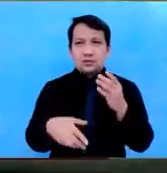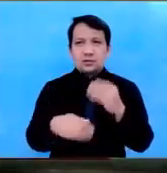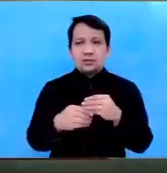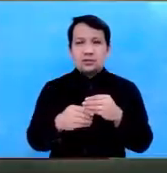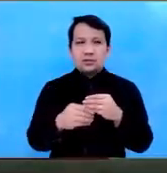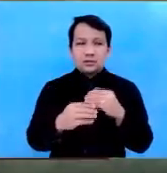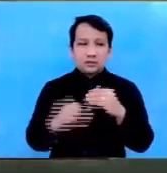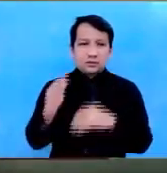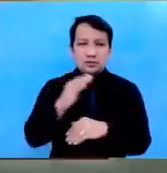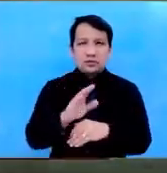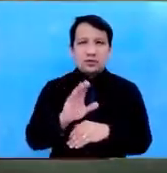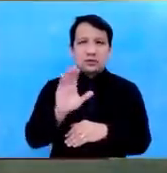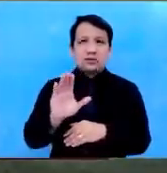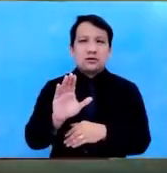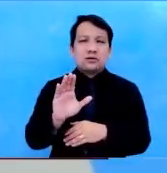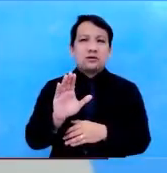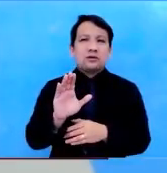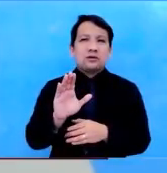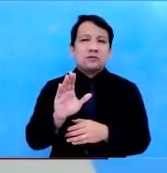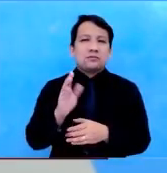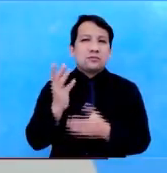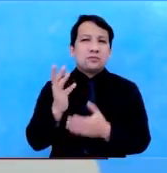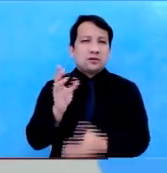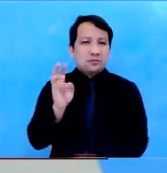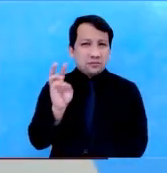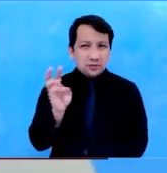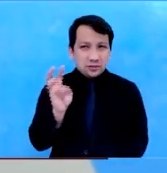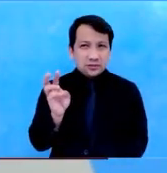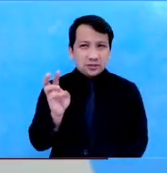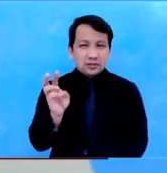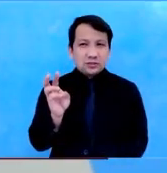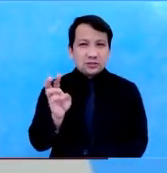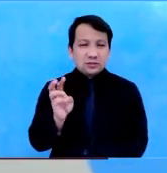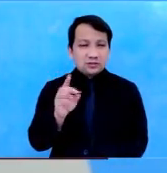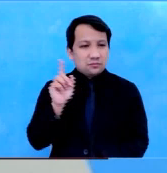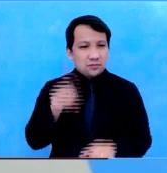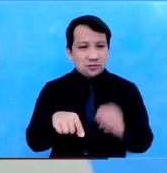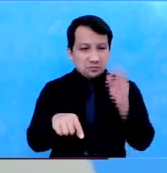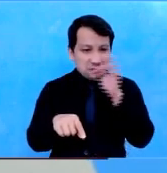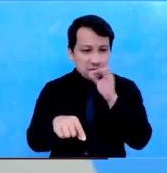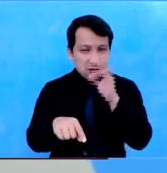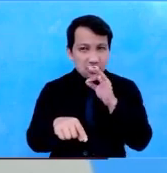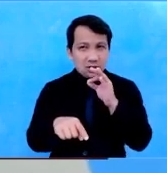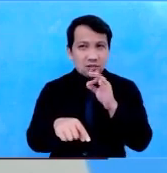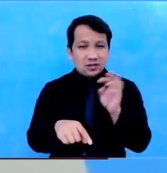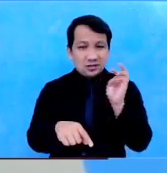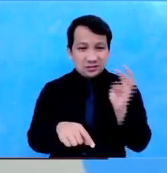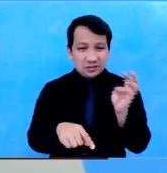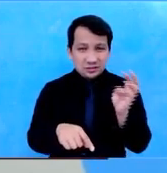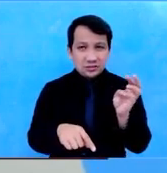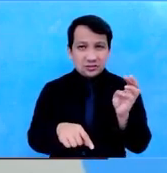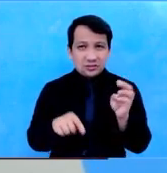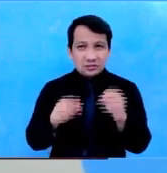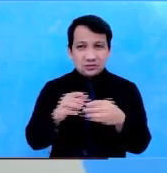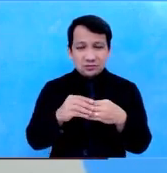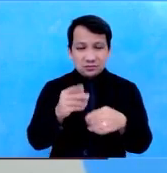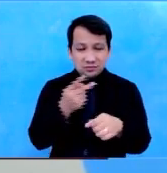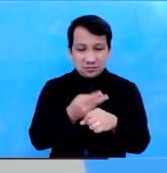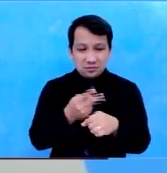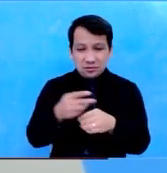60 pesos. Hindi nakakayanin talaga ng mga Pilipino ang 60 pesos to a